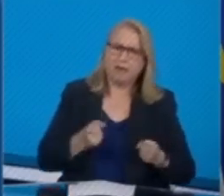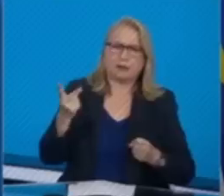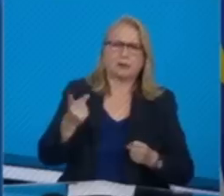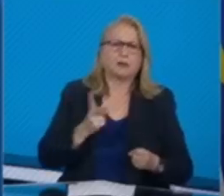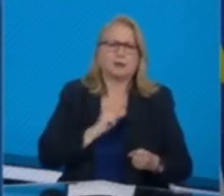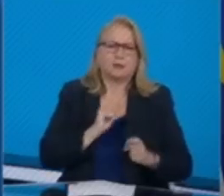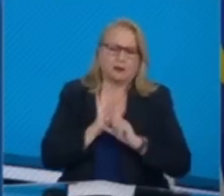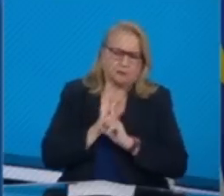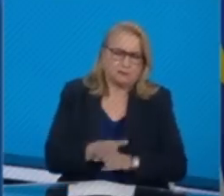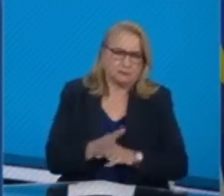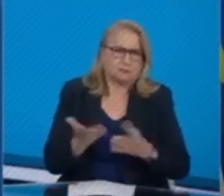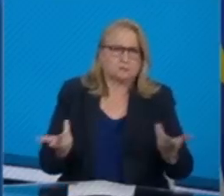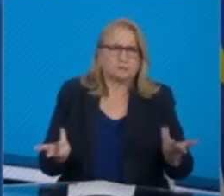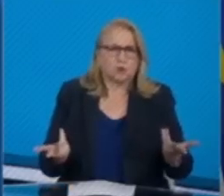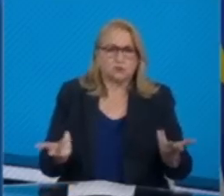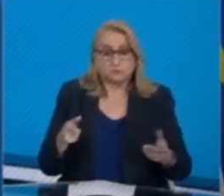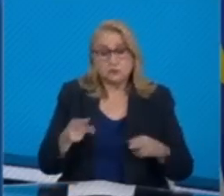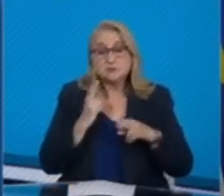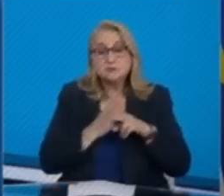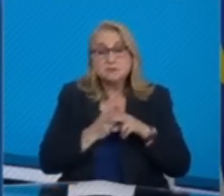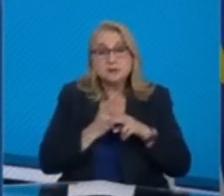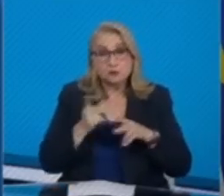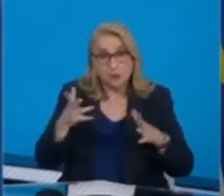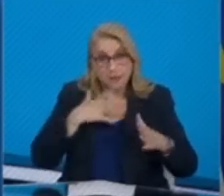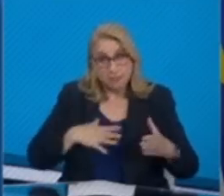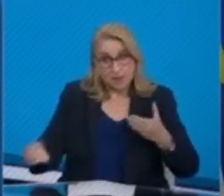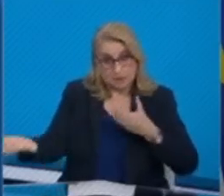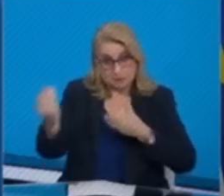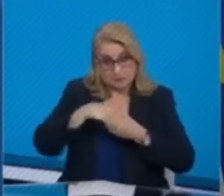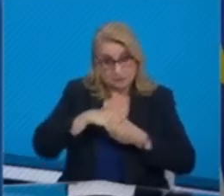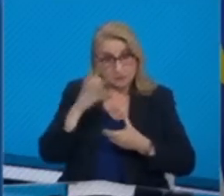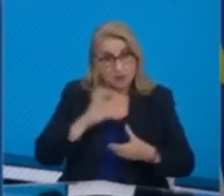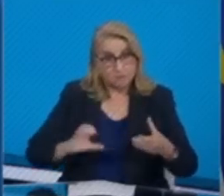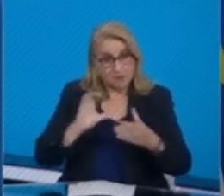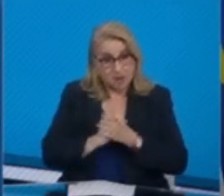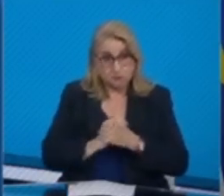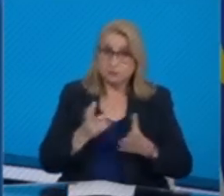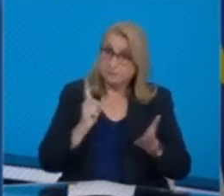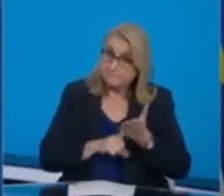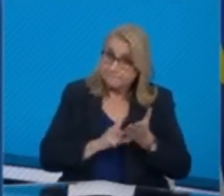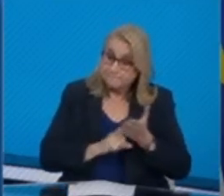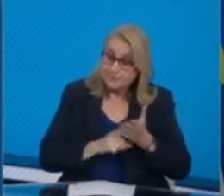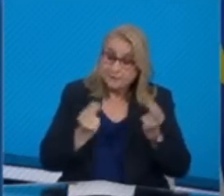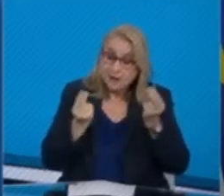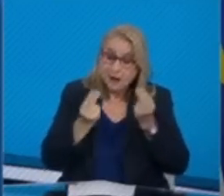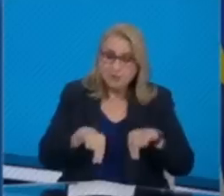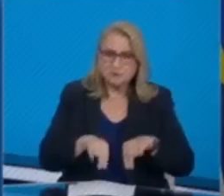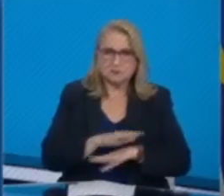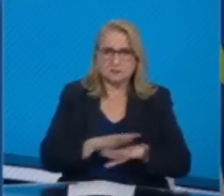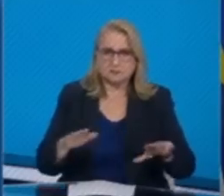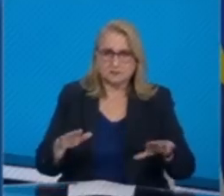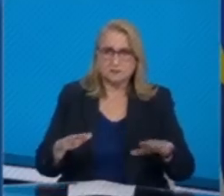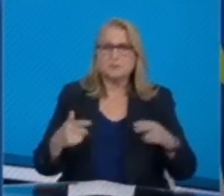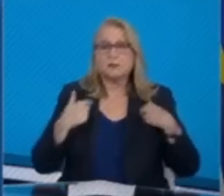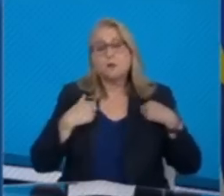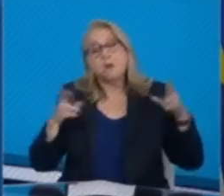επιληθεί. Είναι ένα ζήτημα το οποίο είναι πάρα πολύ σημαντικό για εμάς και η επίλυσή του, η μη επίλυσή του, εύχομαι για το